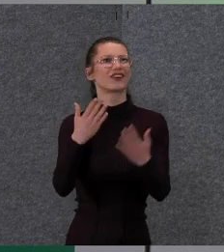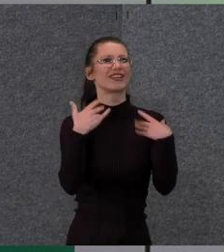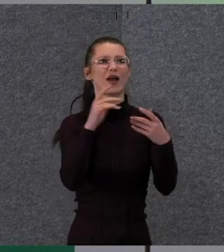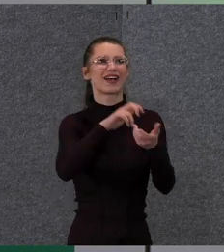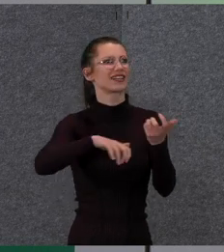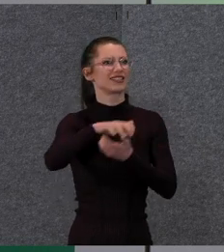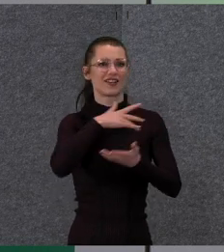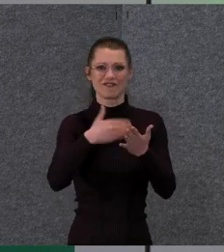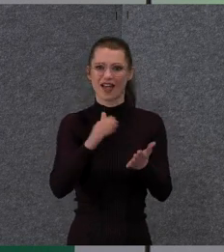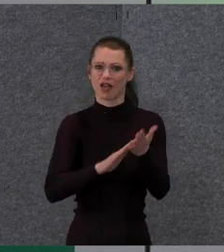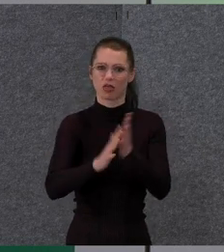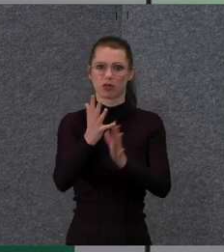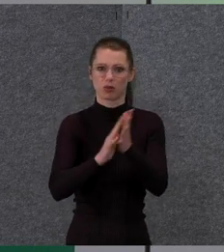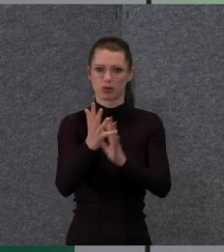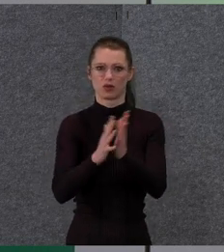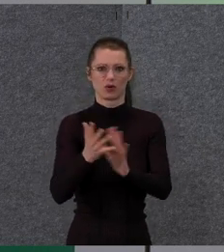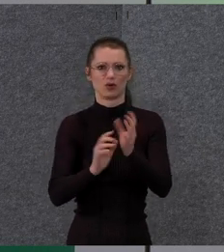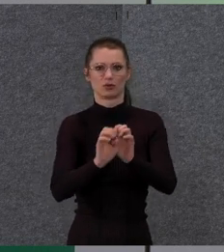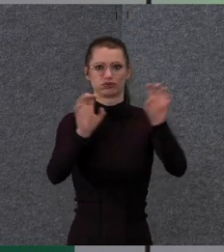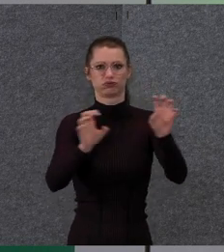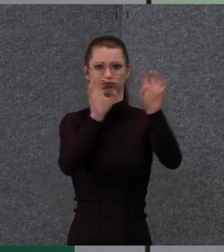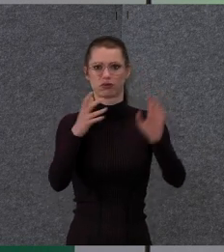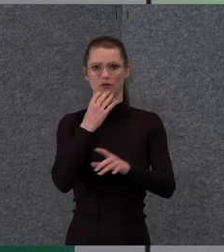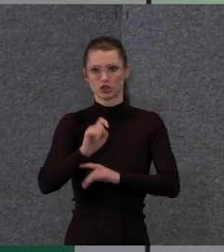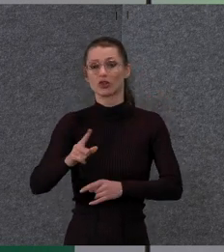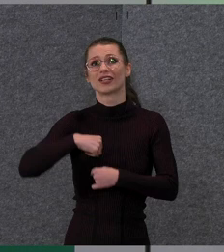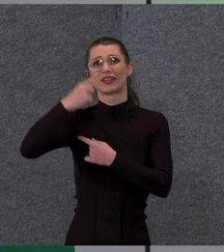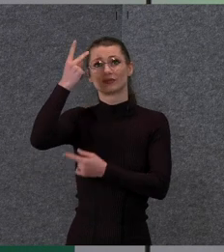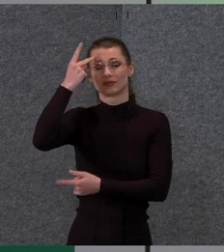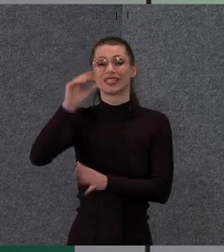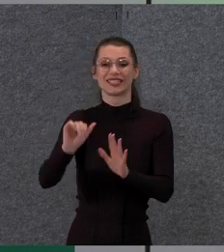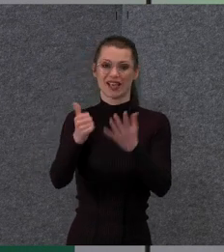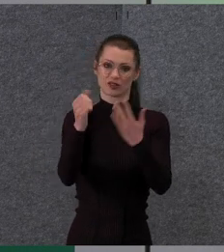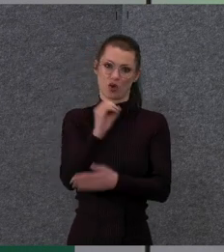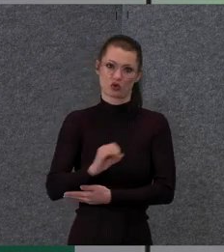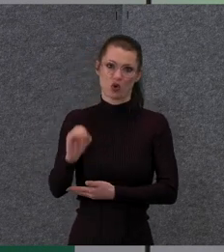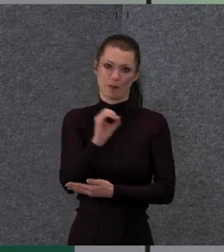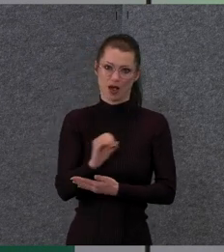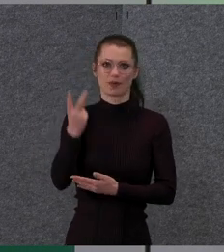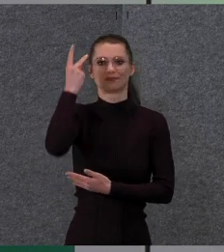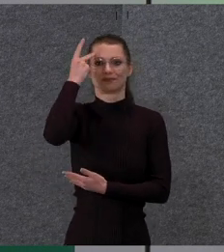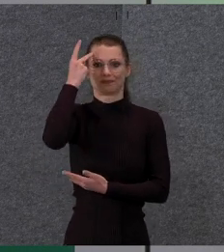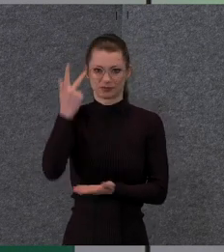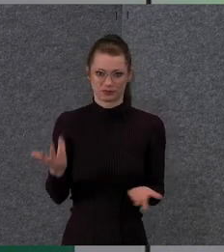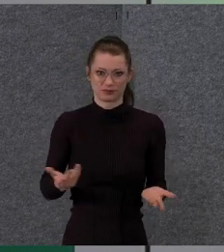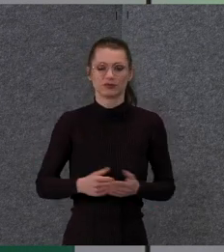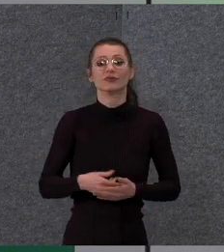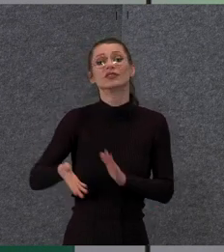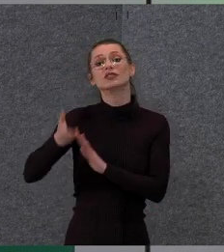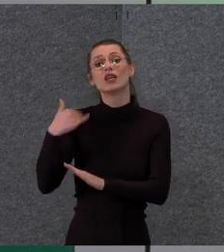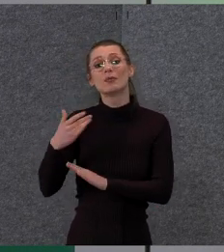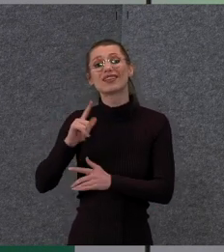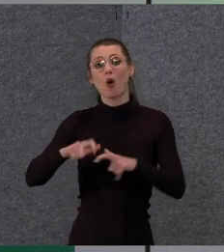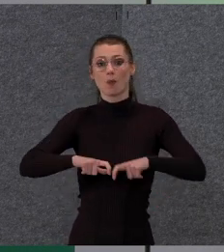wird. Aber dann erinnere ich mich auch an den 6. Oktober, wie ich damals auch auf einer